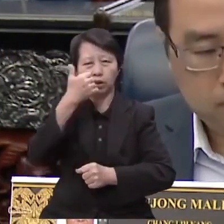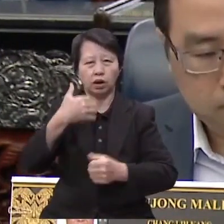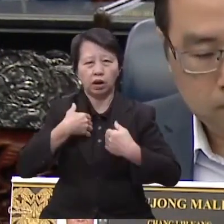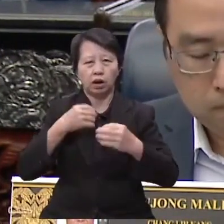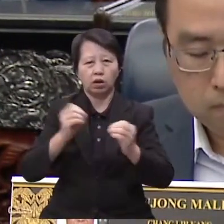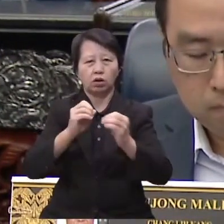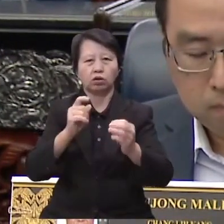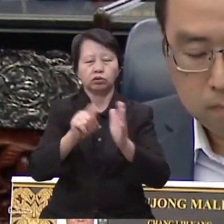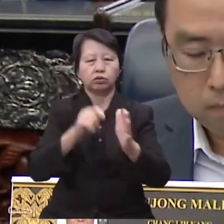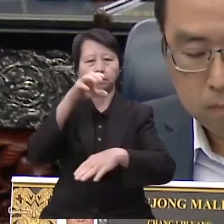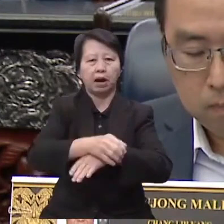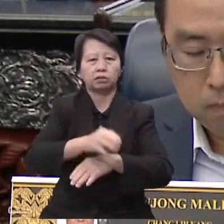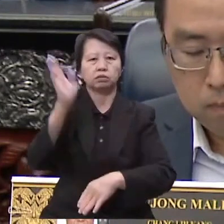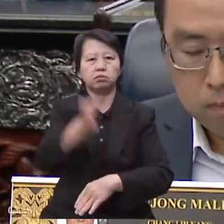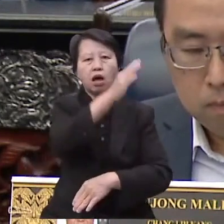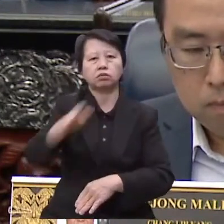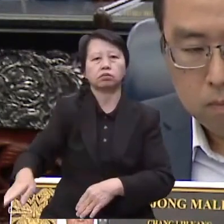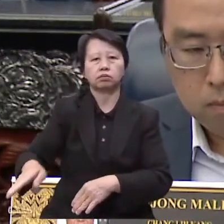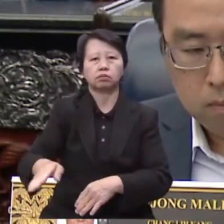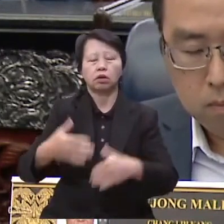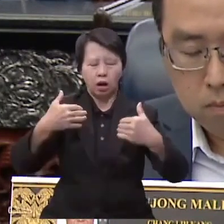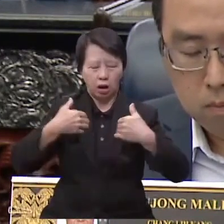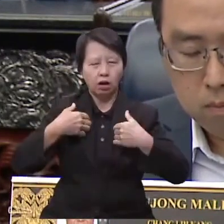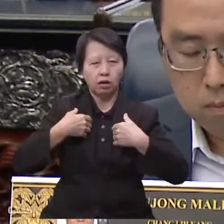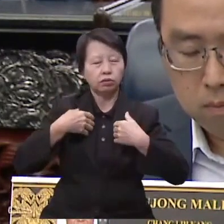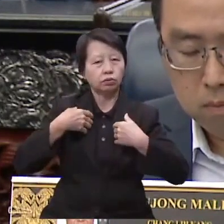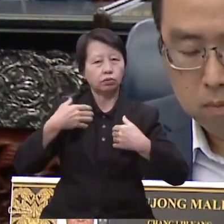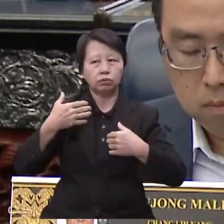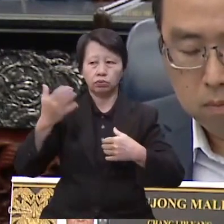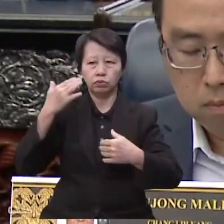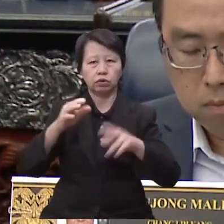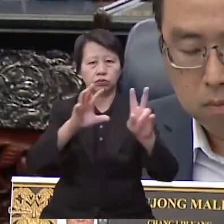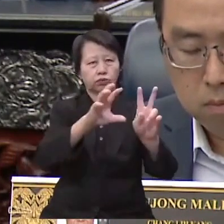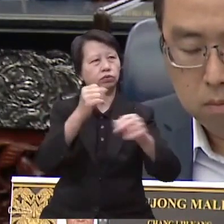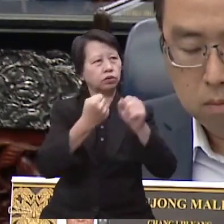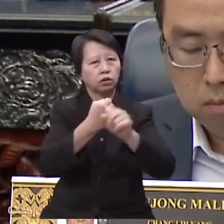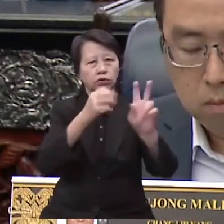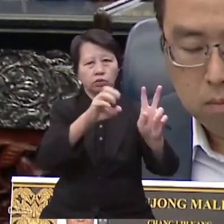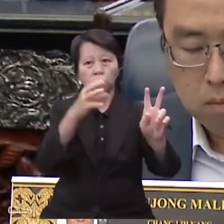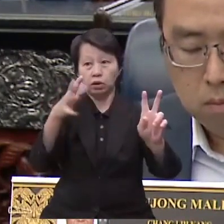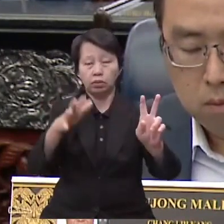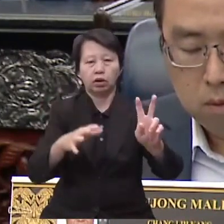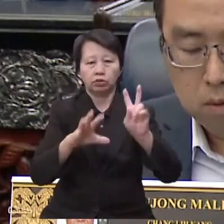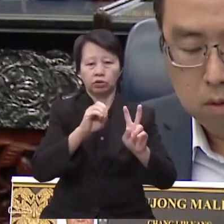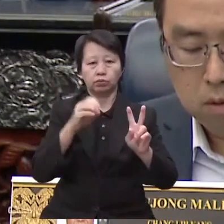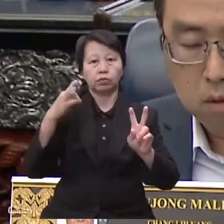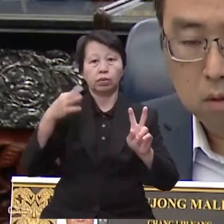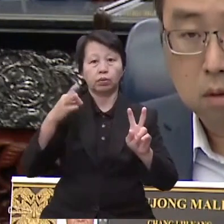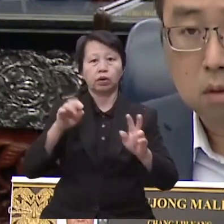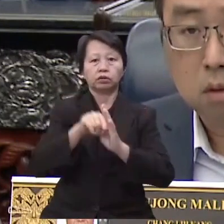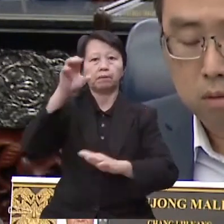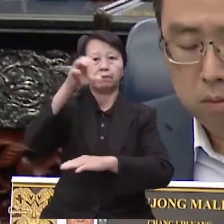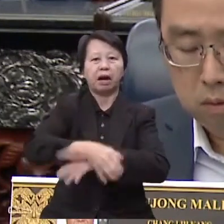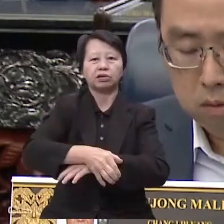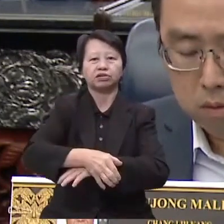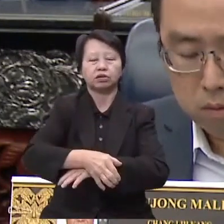operasi terpaksa dibatalkan ya Kita pernah pada ketika 2015 2019 beberapa acara besar ya